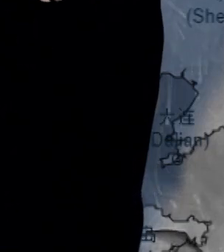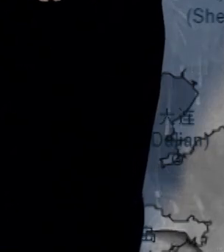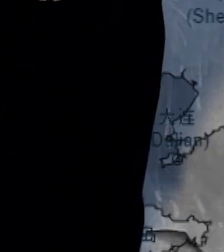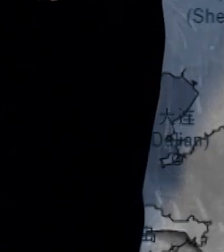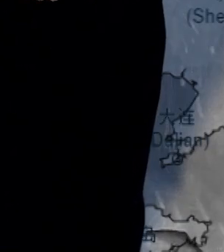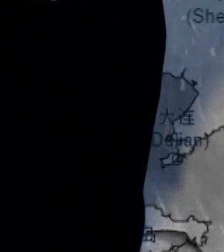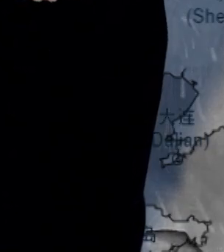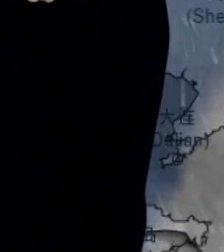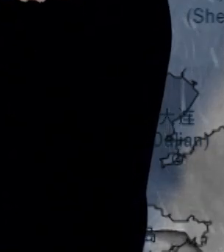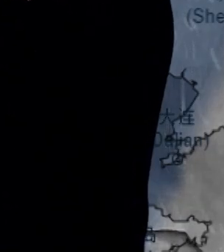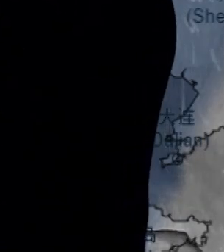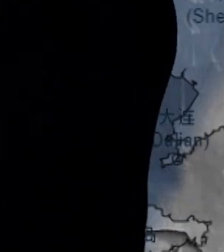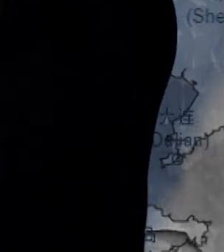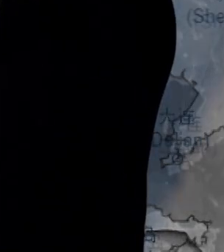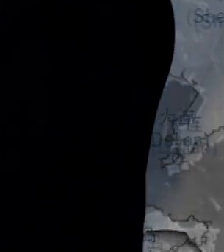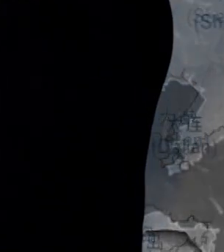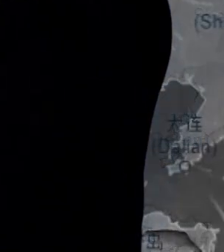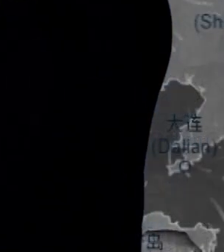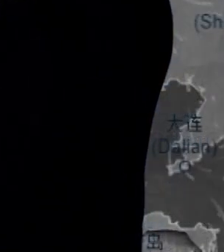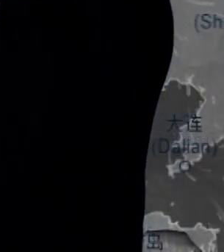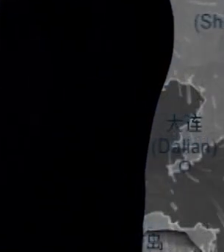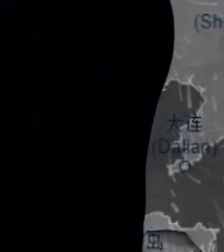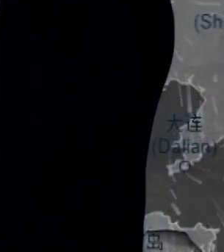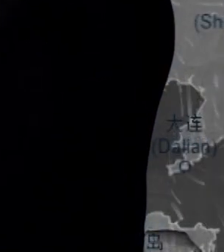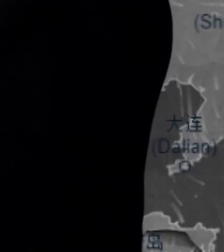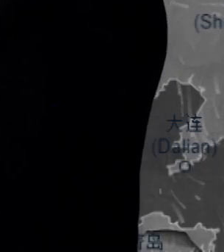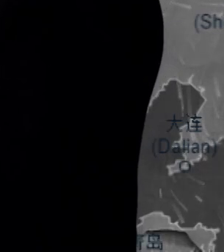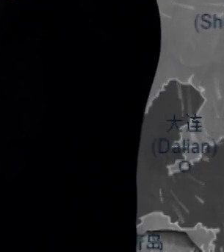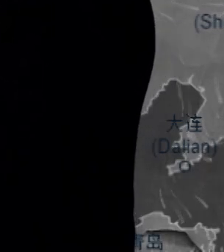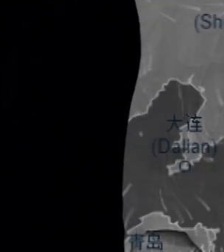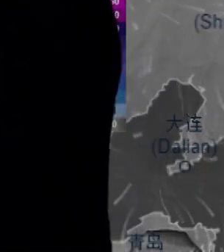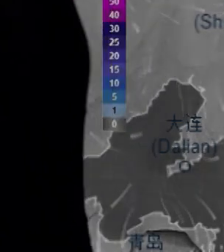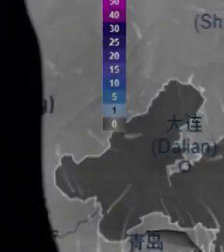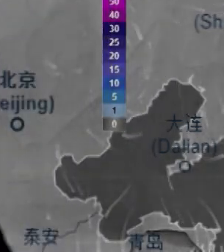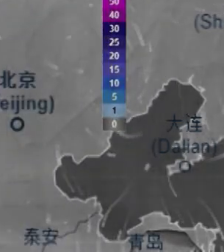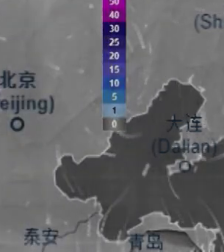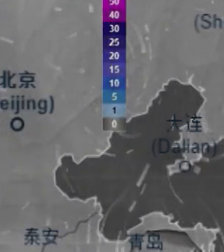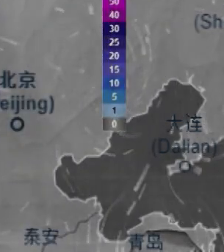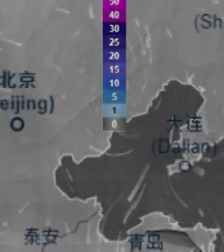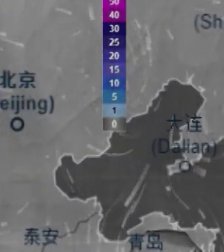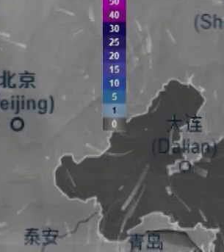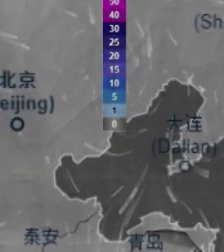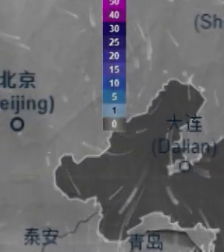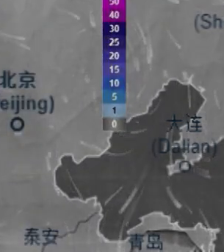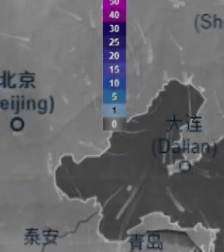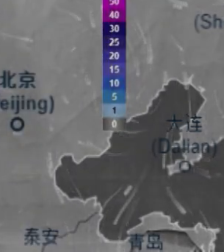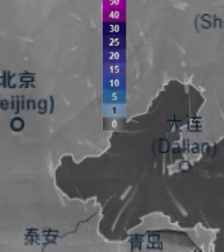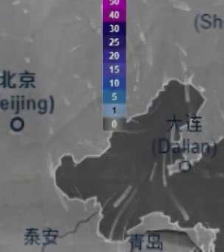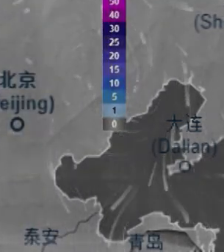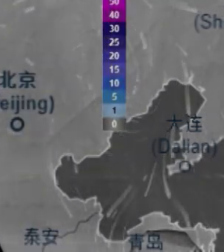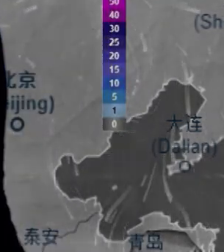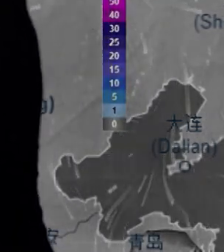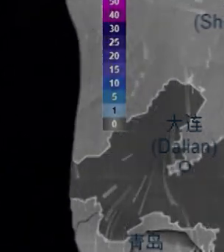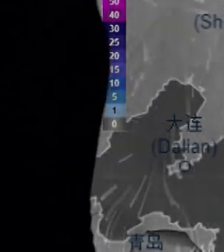тогтворгүй буюу солигдмол уултай байна. За хурд унцын тоход бол өнөш нь за зүүн болон баруун аймагуд нь нутгийн зүүн хэсэг за